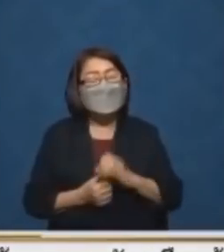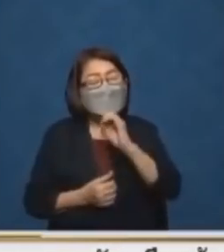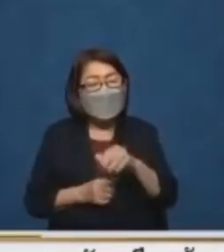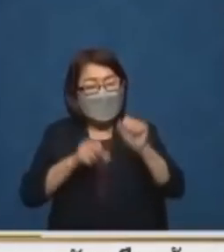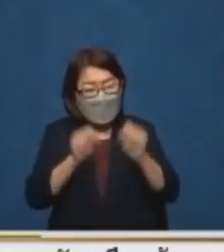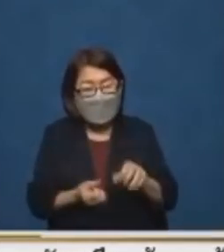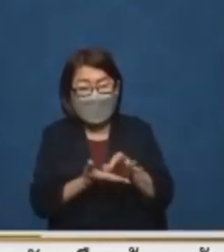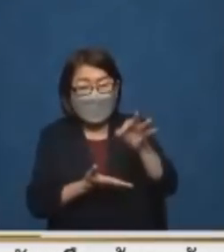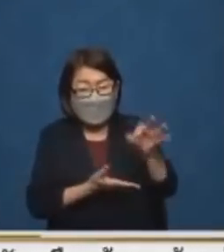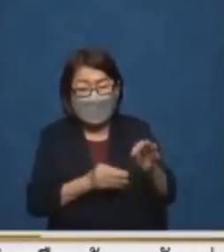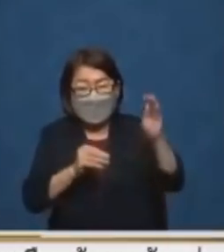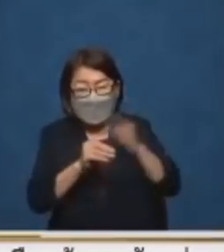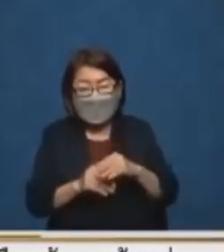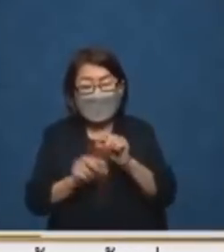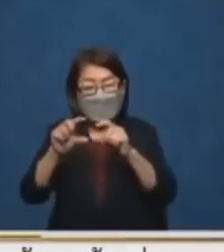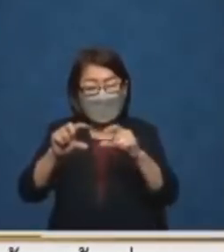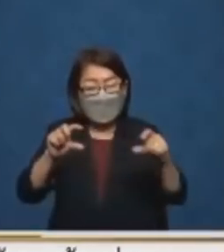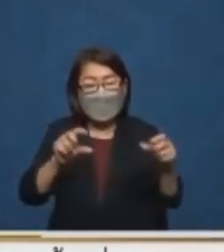ซื้อชนวักคอีก 12 ล้านโส